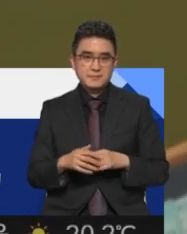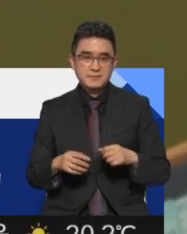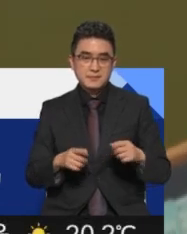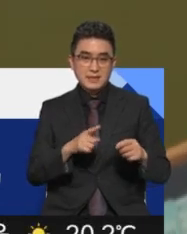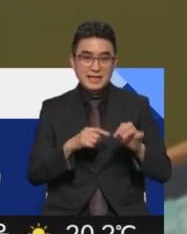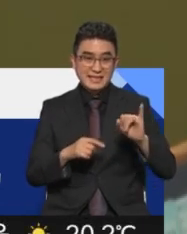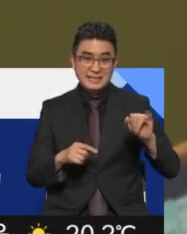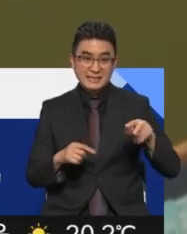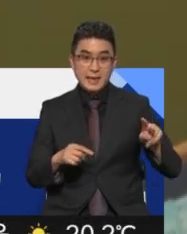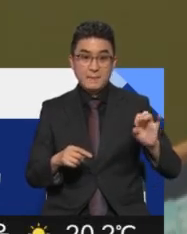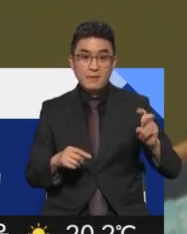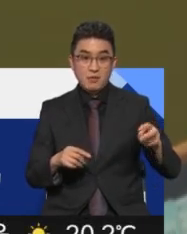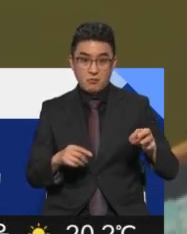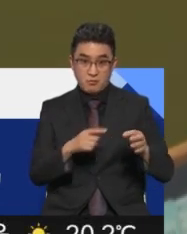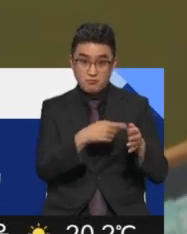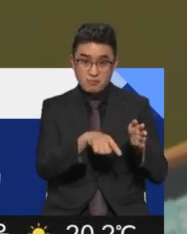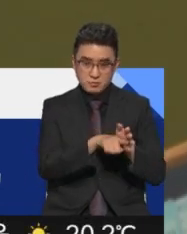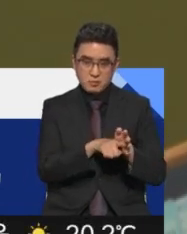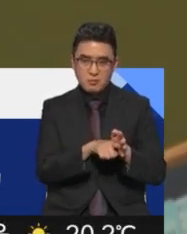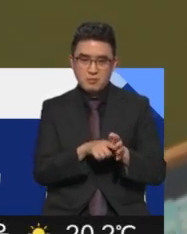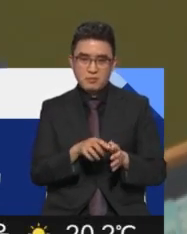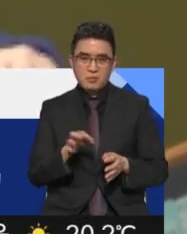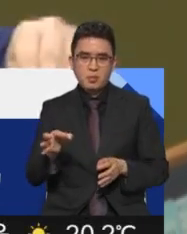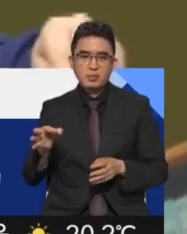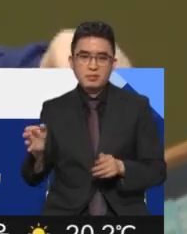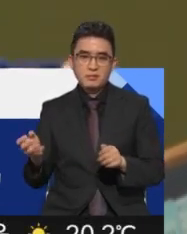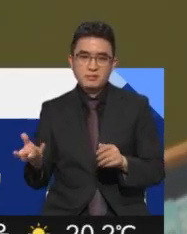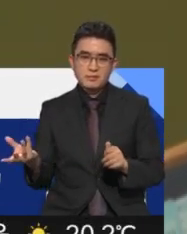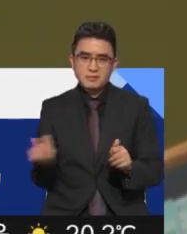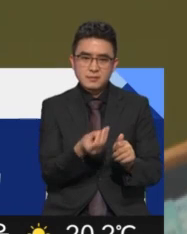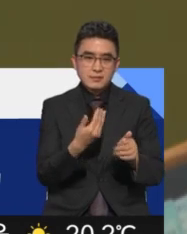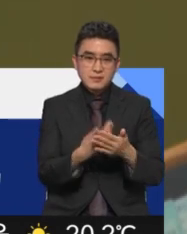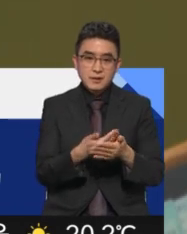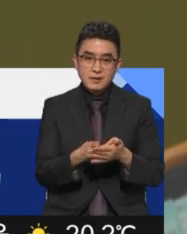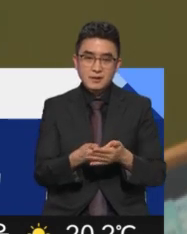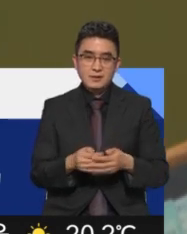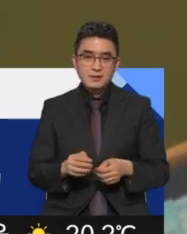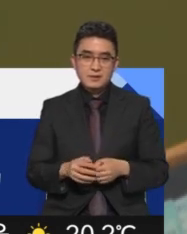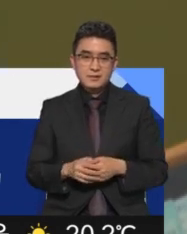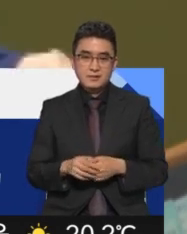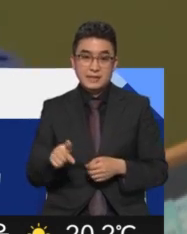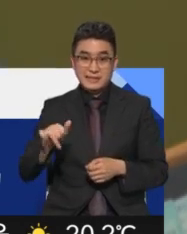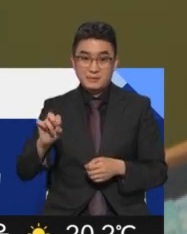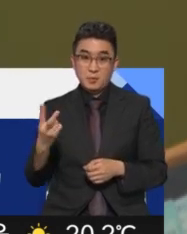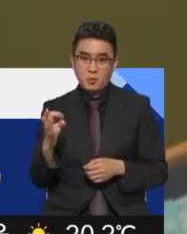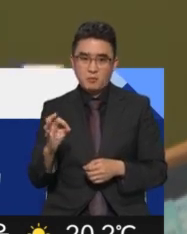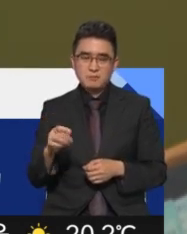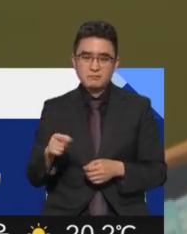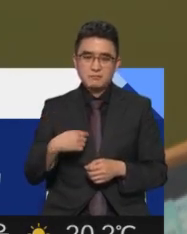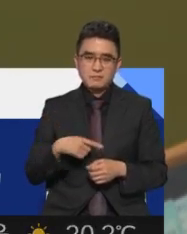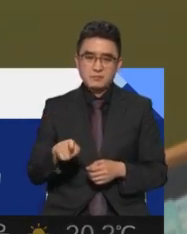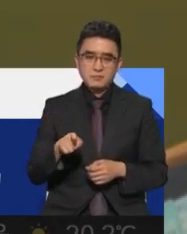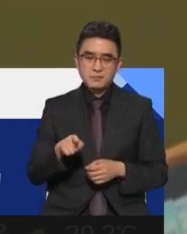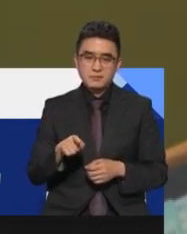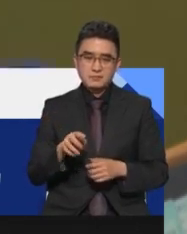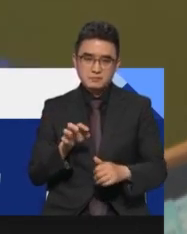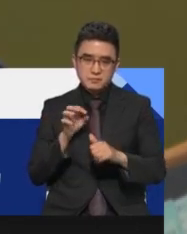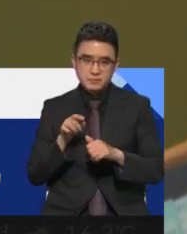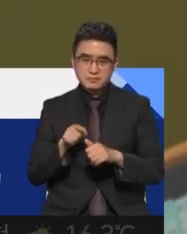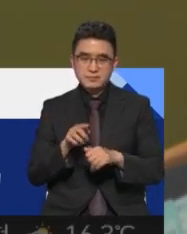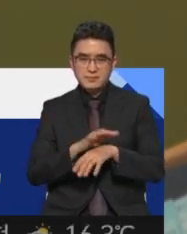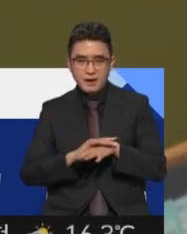대선자금 쓰니까 돈을 달라 이재명 대표는 그이 김용에 대해서 내 도구다 유용하다